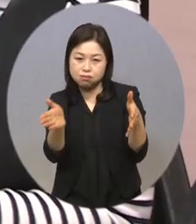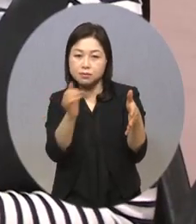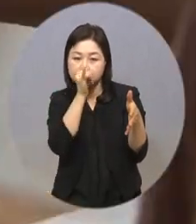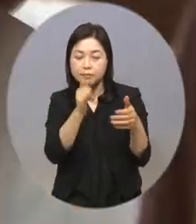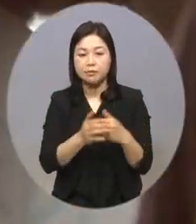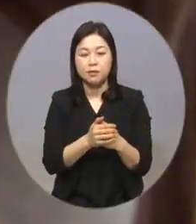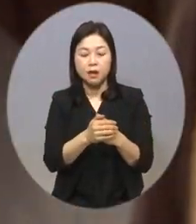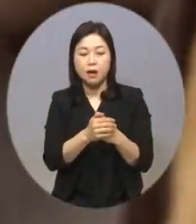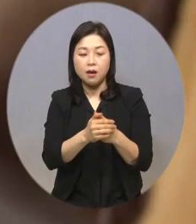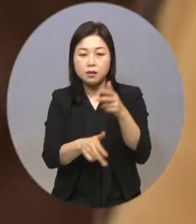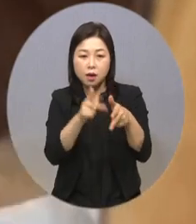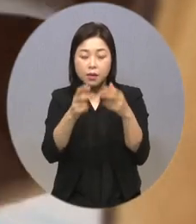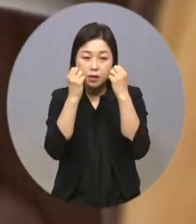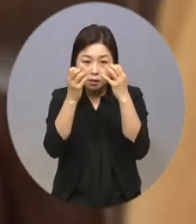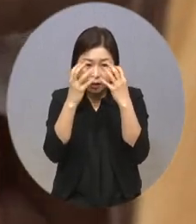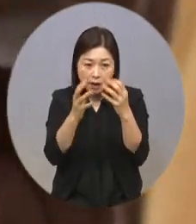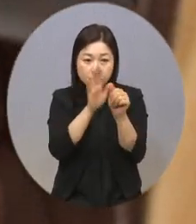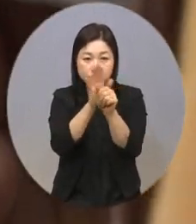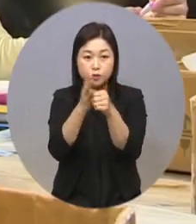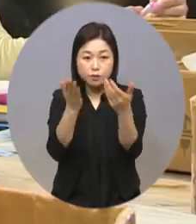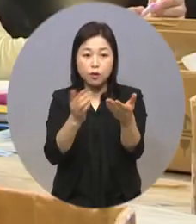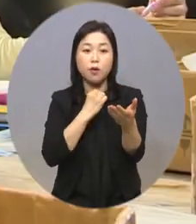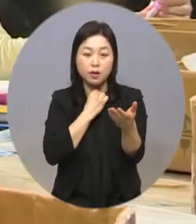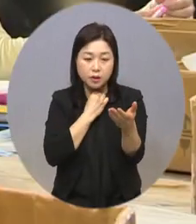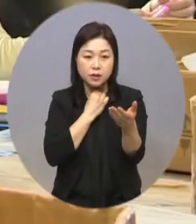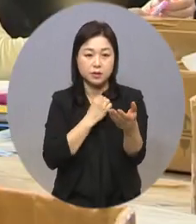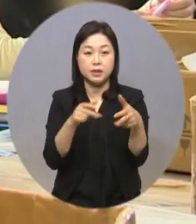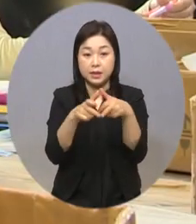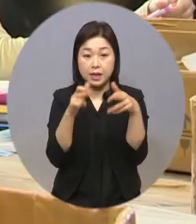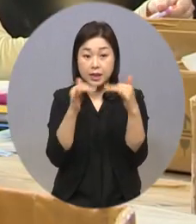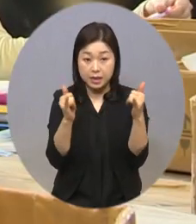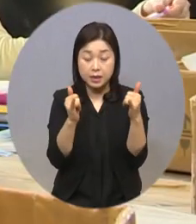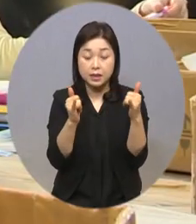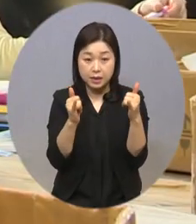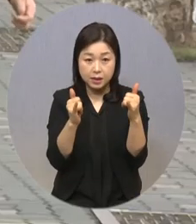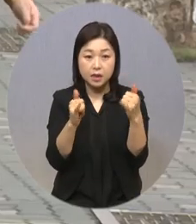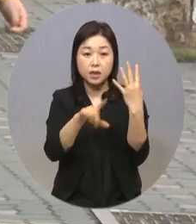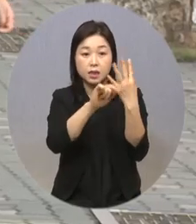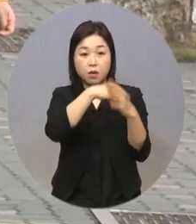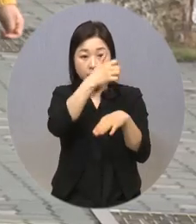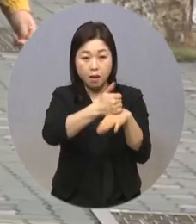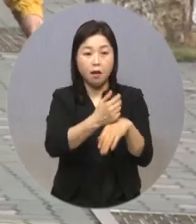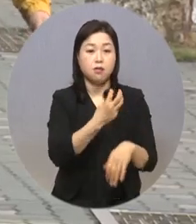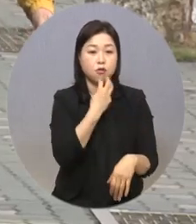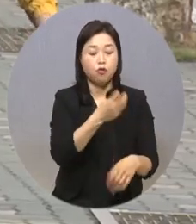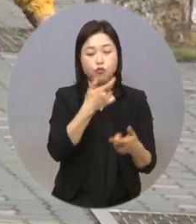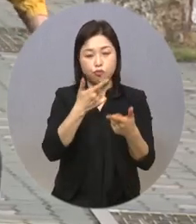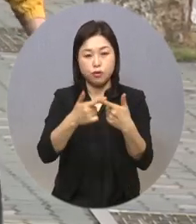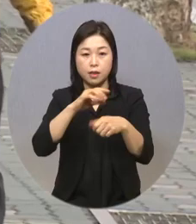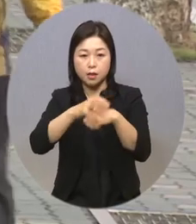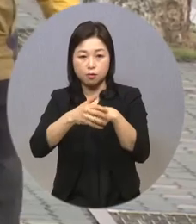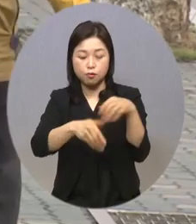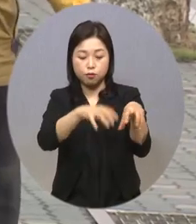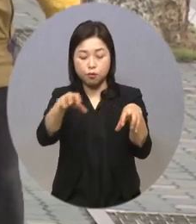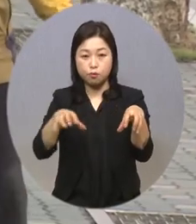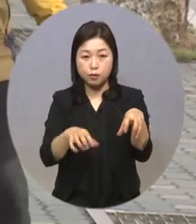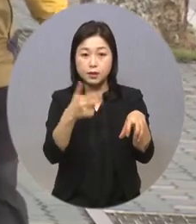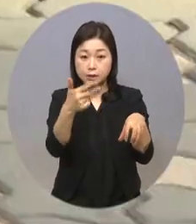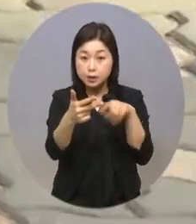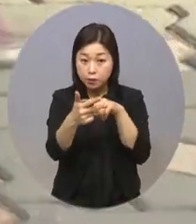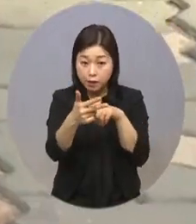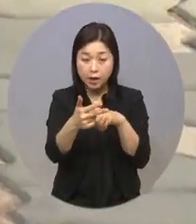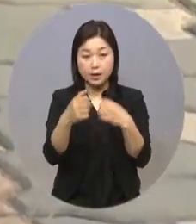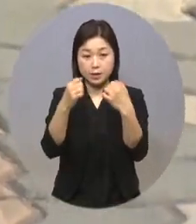사업에 새롭게 지원하고자 하는 중증장애인은 4월 말까지 서울, 부산, 대구 등 7개 광역시의